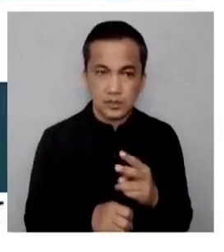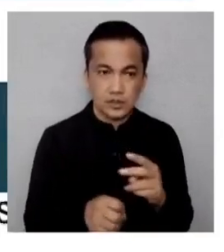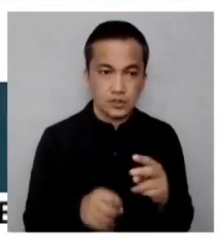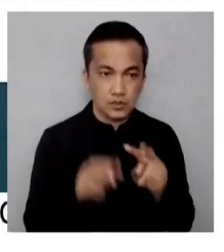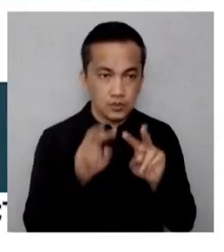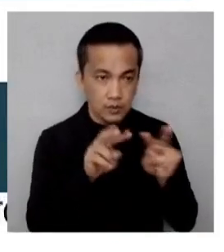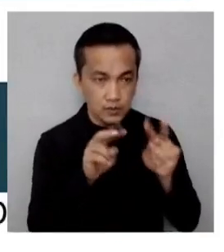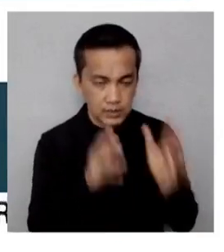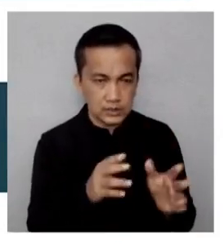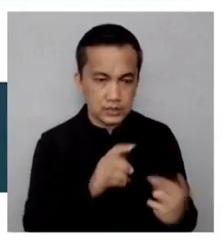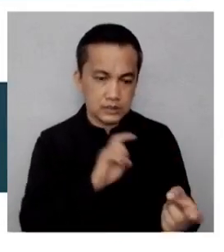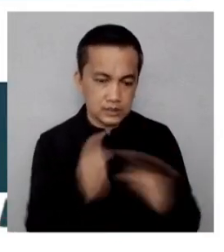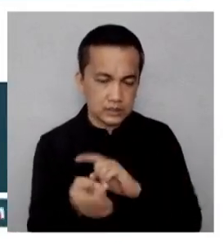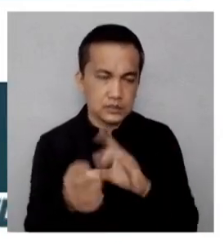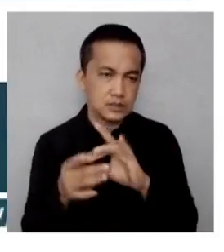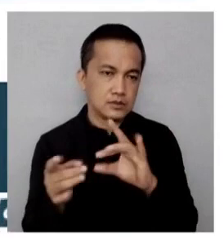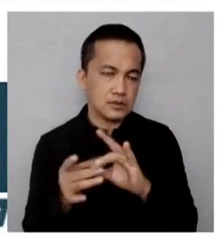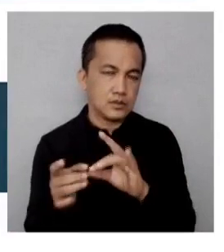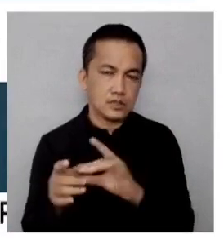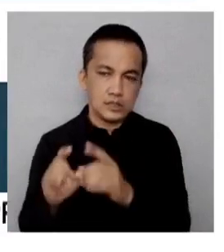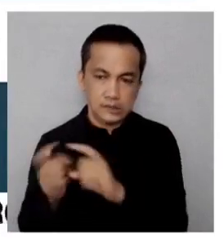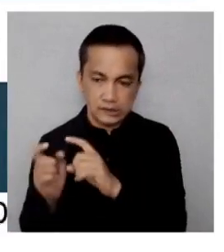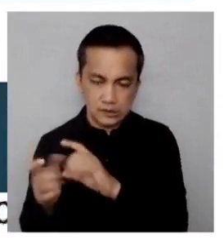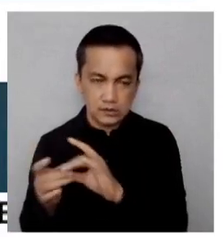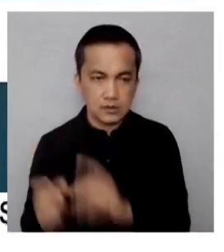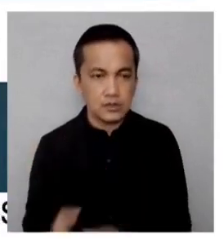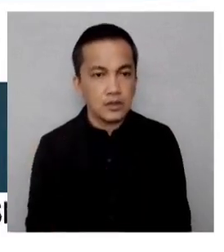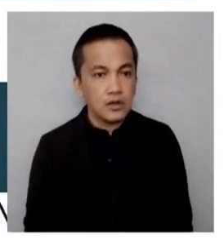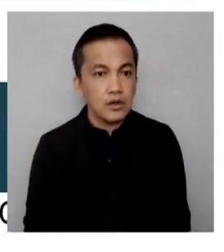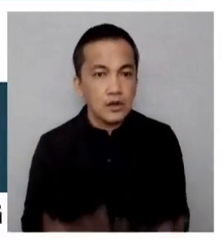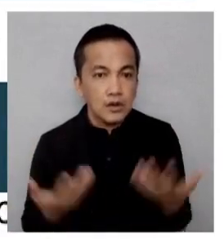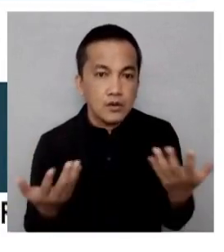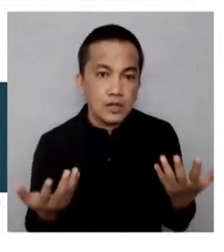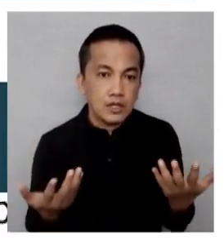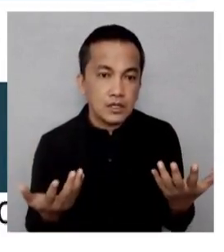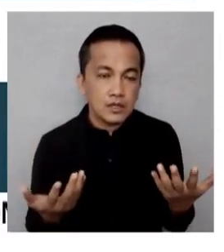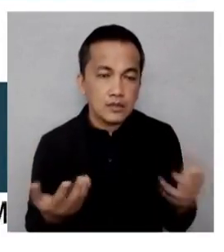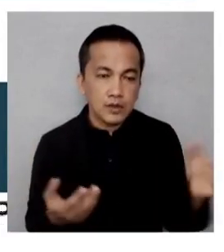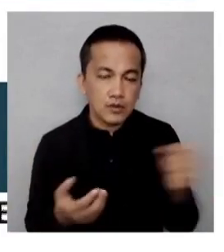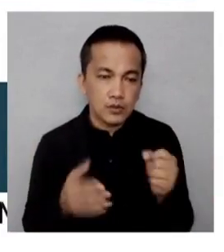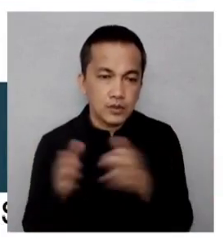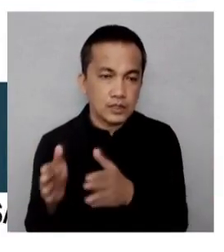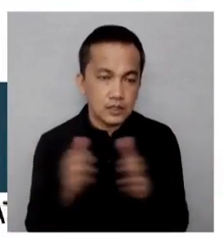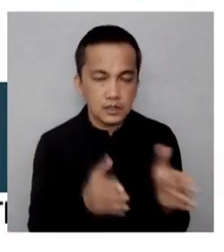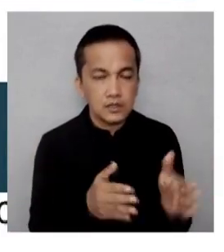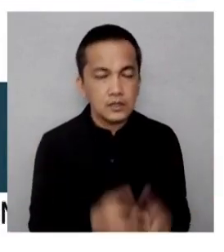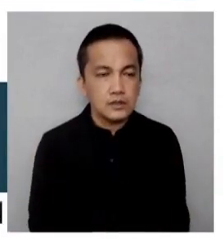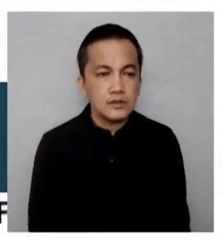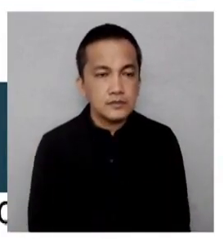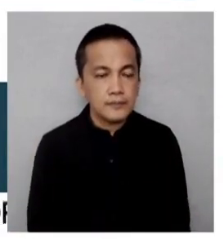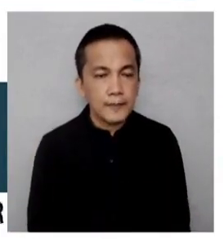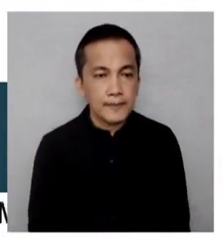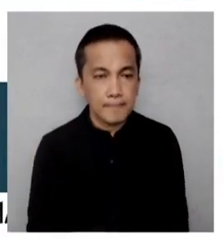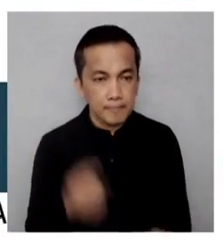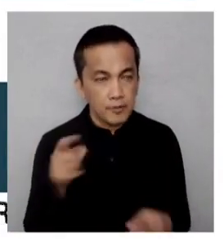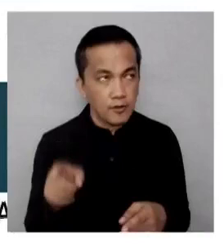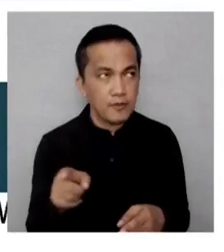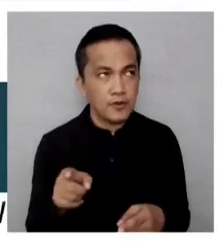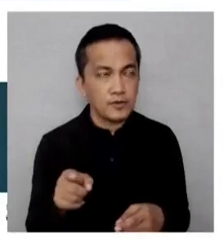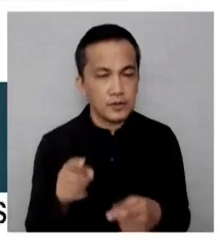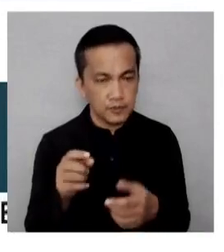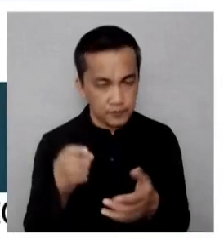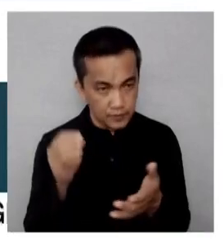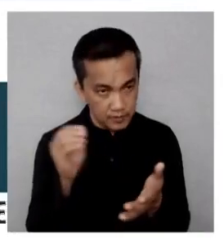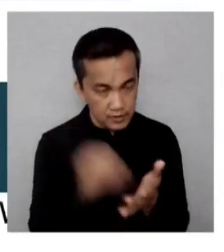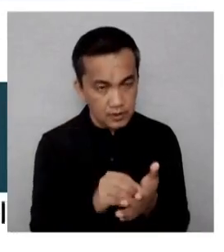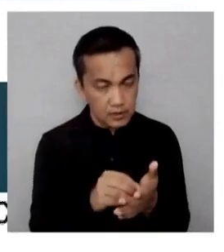witnesses. So kung wala na silang makuhang mga paraan para ito ay ma-account, di ba, kung